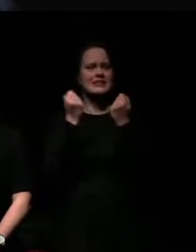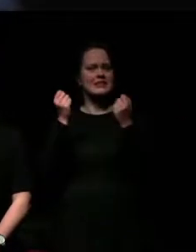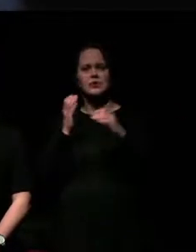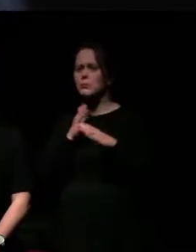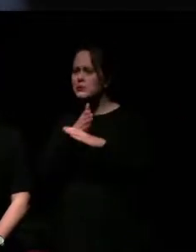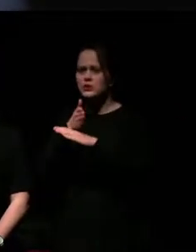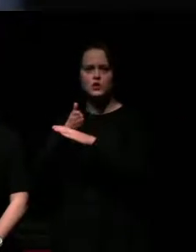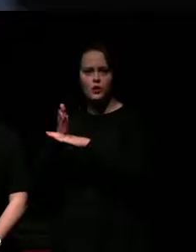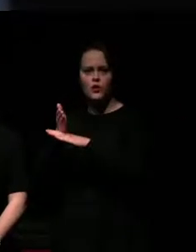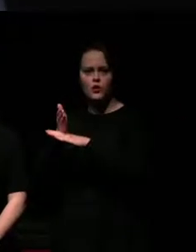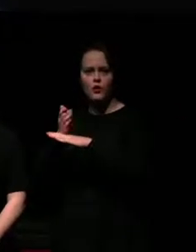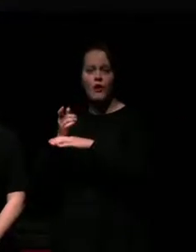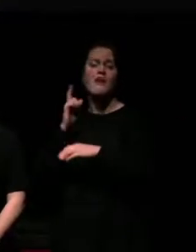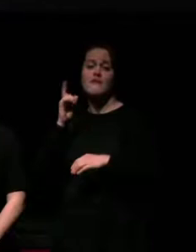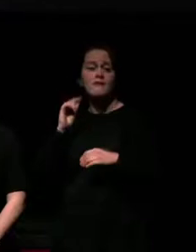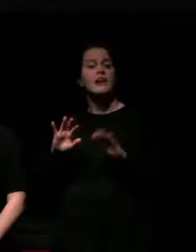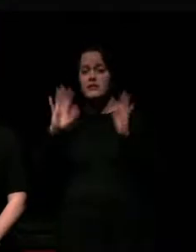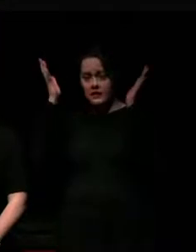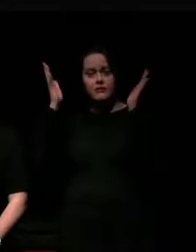når vi er i vårt hverdagslige liv.